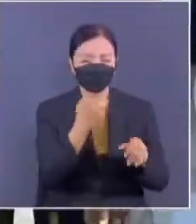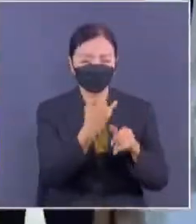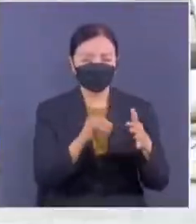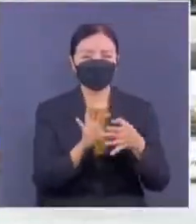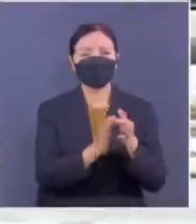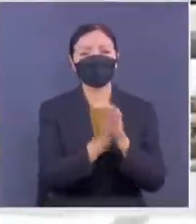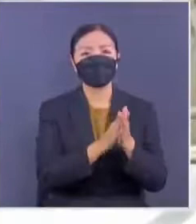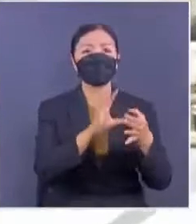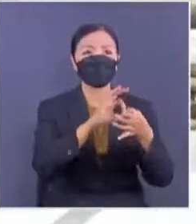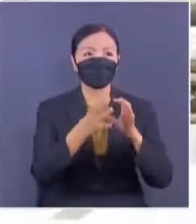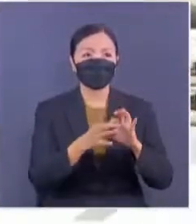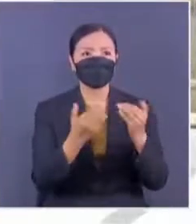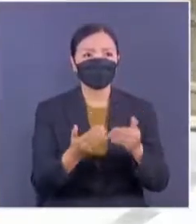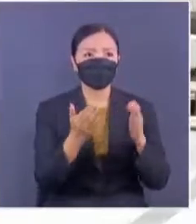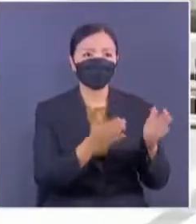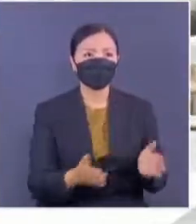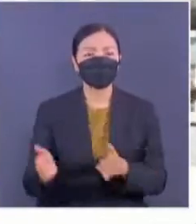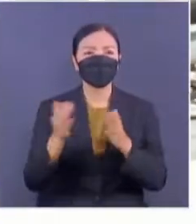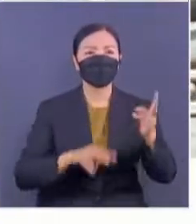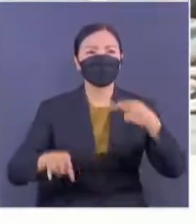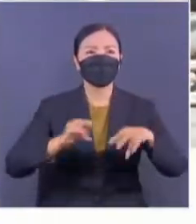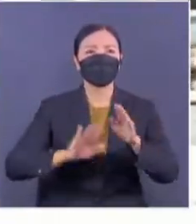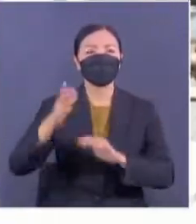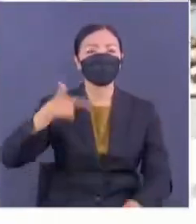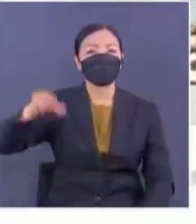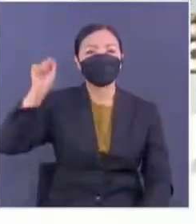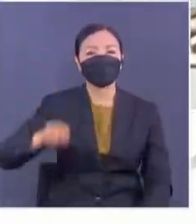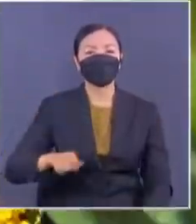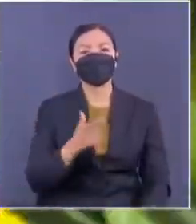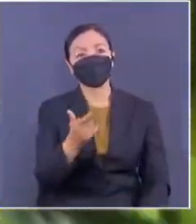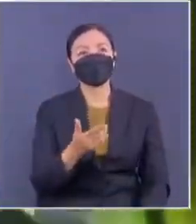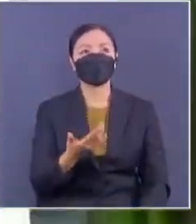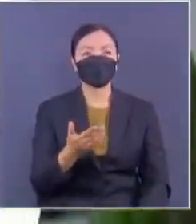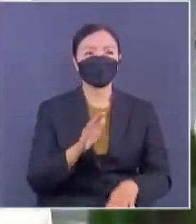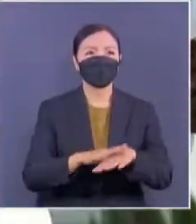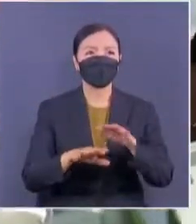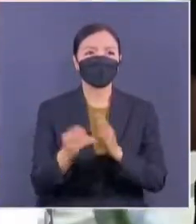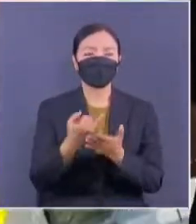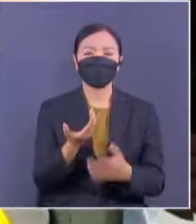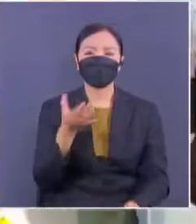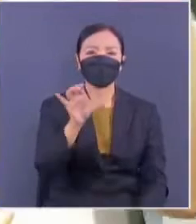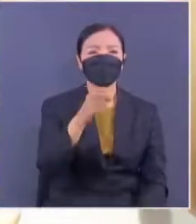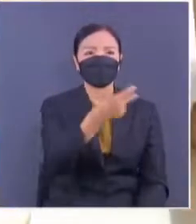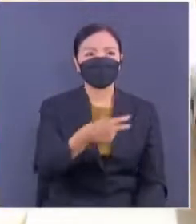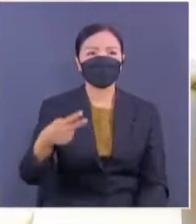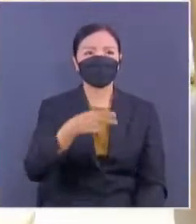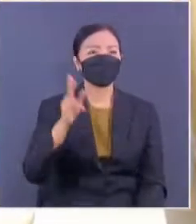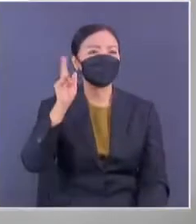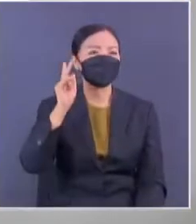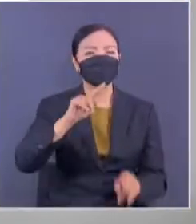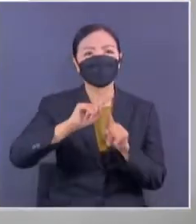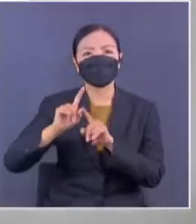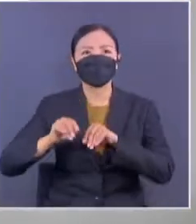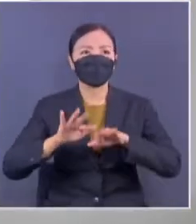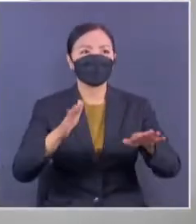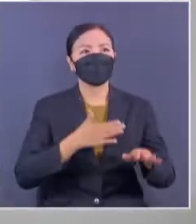ซึ่งเรื่องนี้อยู่ระหว่างกระบวนการพิจารณาของศาลโดยหยาดทิพย์ได้โพสต์ภาพวาดรูปมือพร้อมกับข้อความจากข่าวต่างๆที่ออกมา